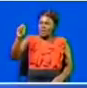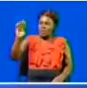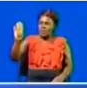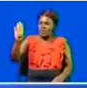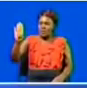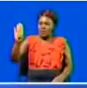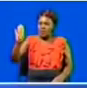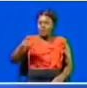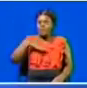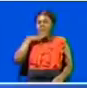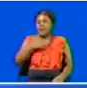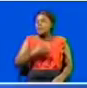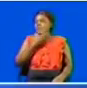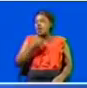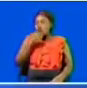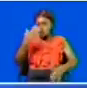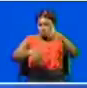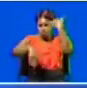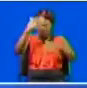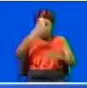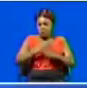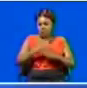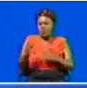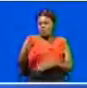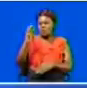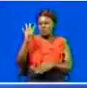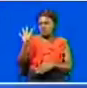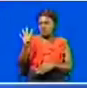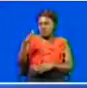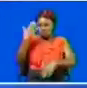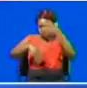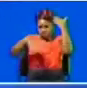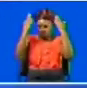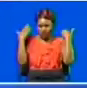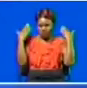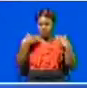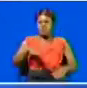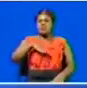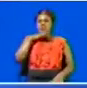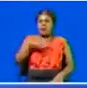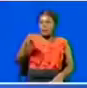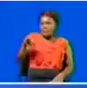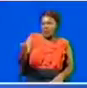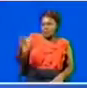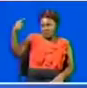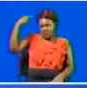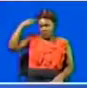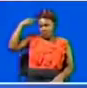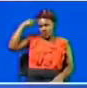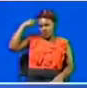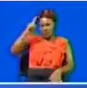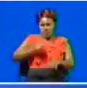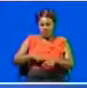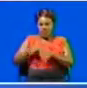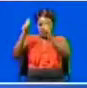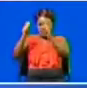Mashariki. Marehemu Evans alikuwa mwanafunzi wa mwaka wa 4 katika chuo kikuu cha Meru na aliuawa kwa kupigwa risasi kichwani kwenye